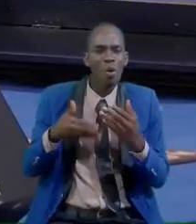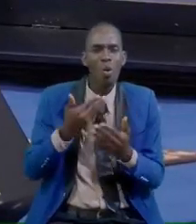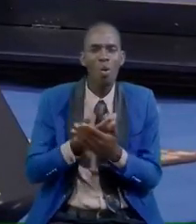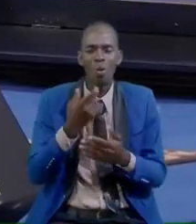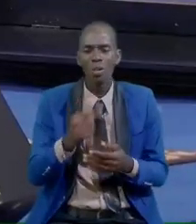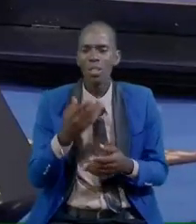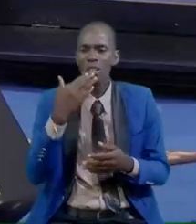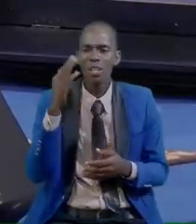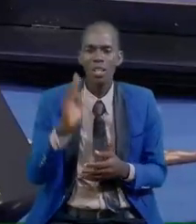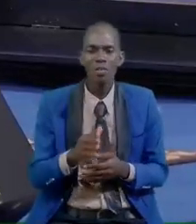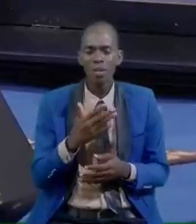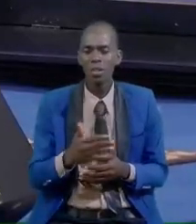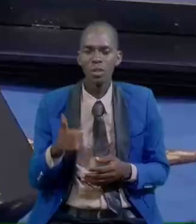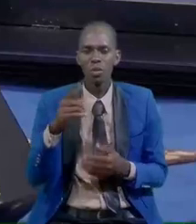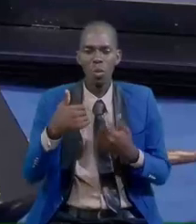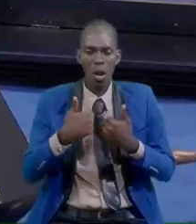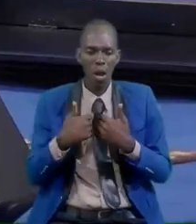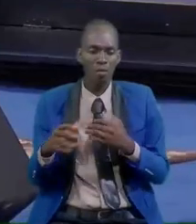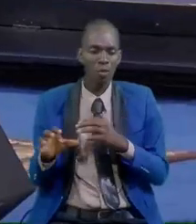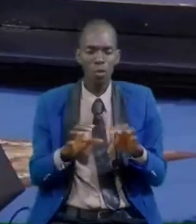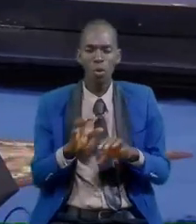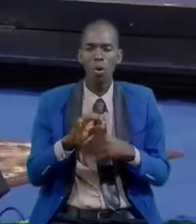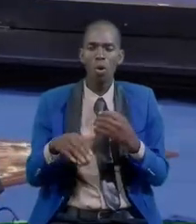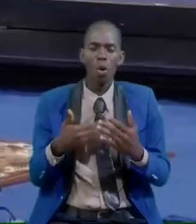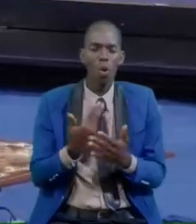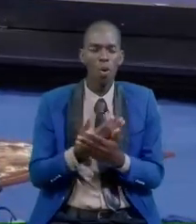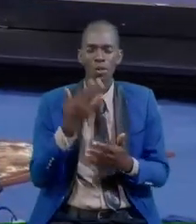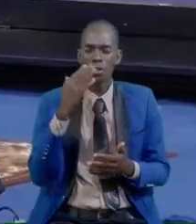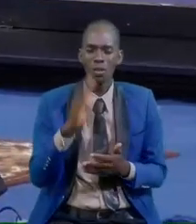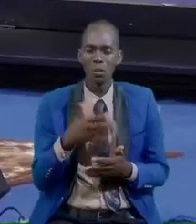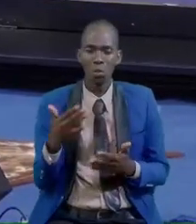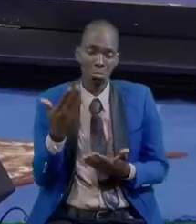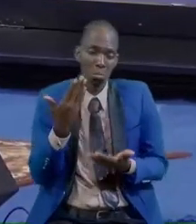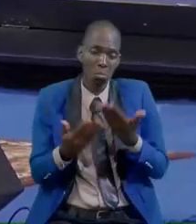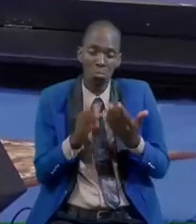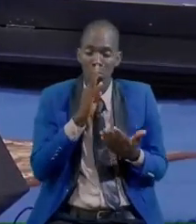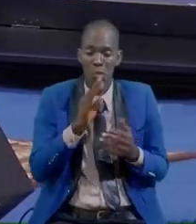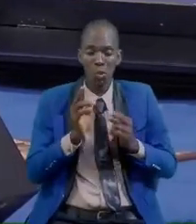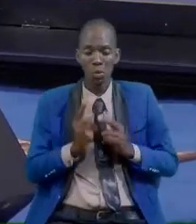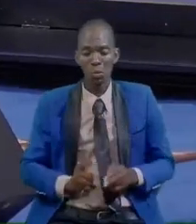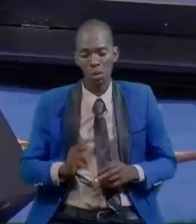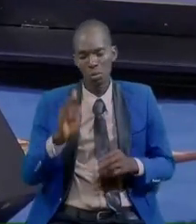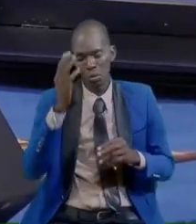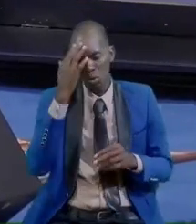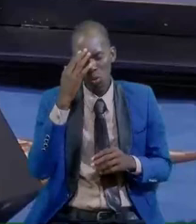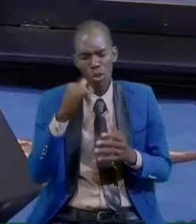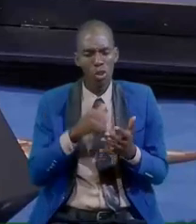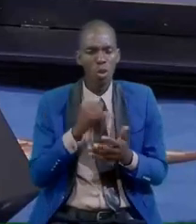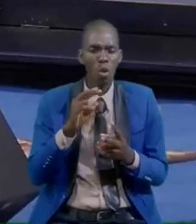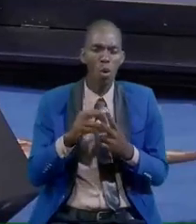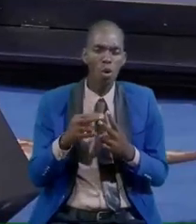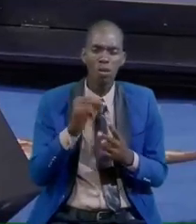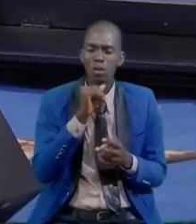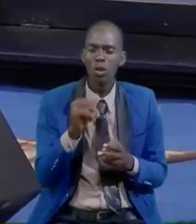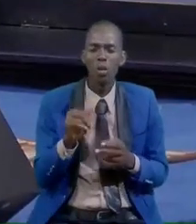choses que vous avez faites, toutes mauvaises choses, que l'homme ne le sache ou pas, toutes mauvaises choses,